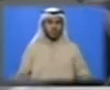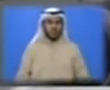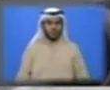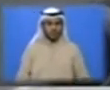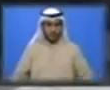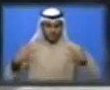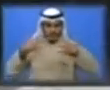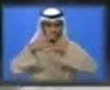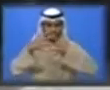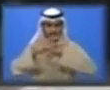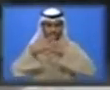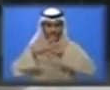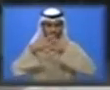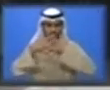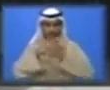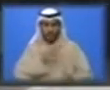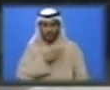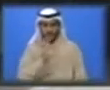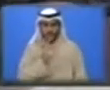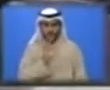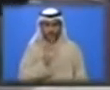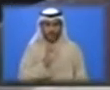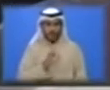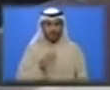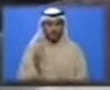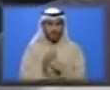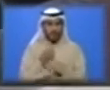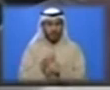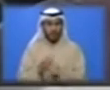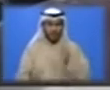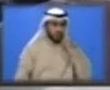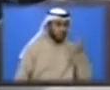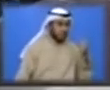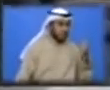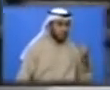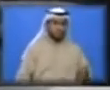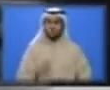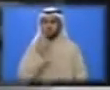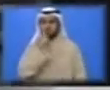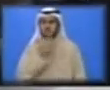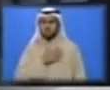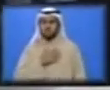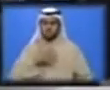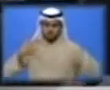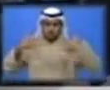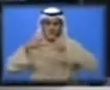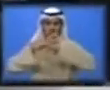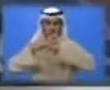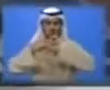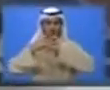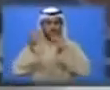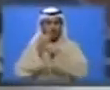على شركة إيرباص أشادوا بالتعامل مع المسؤولين في الخطوط الجوية الكويتية، وأكدوا أن الطائرات